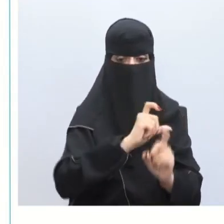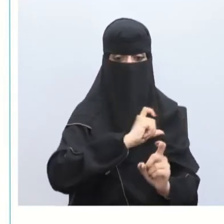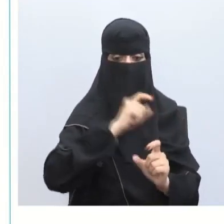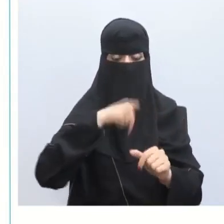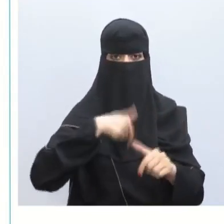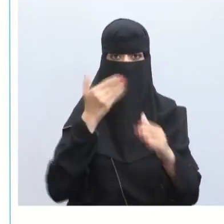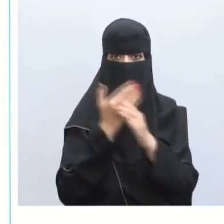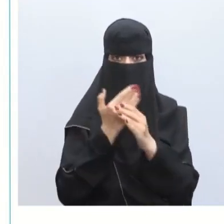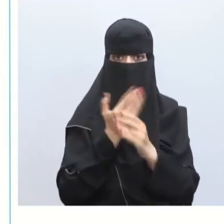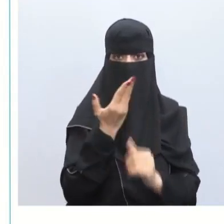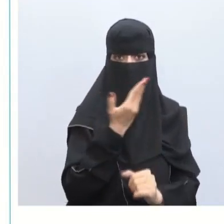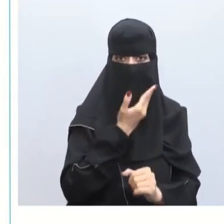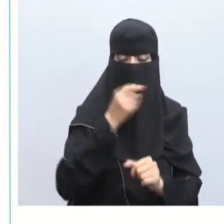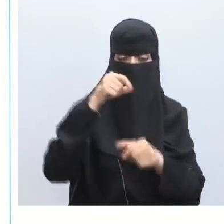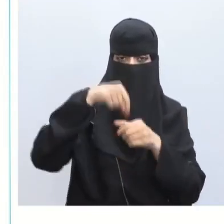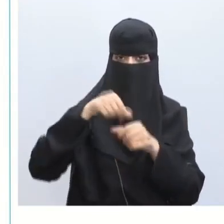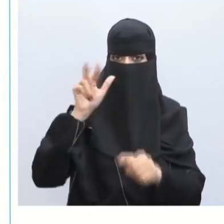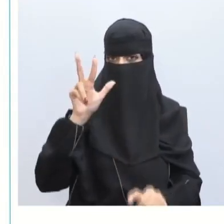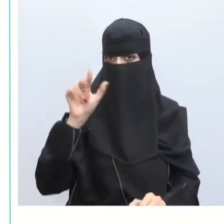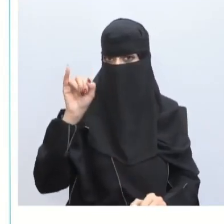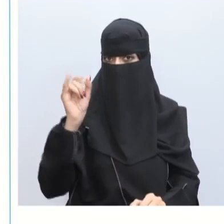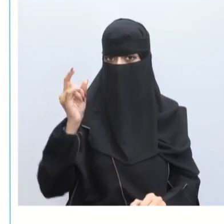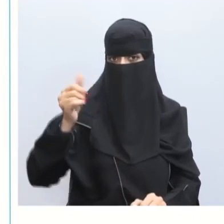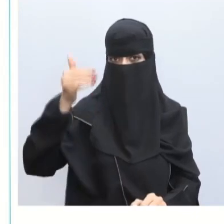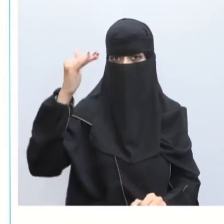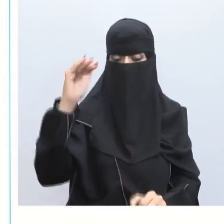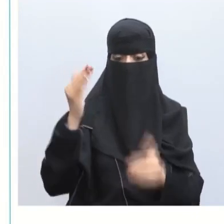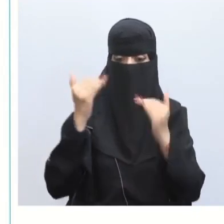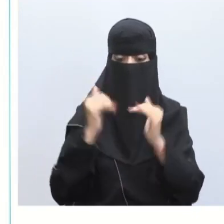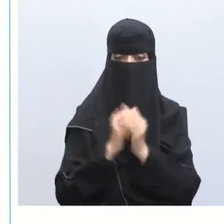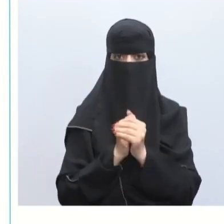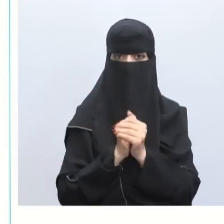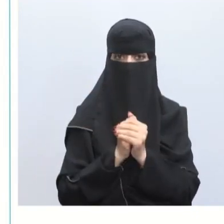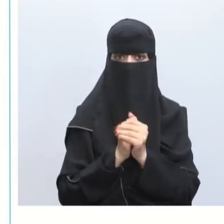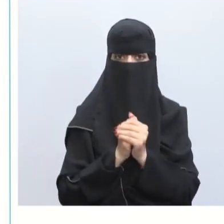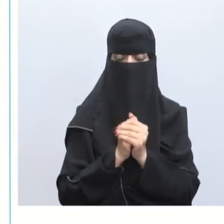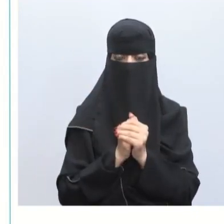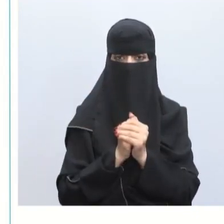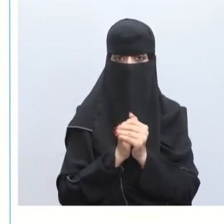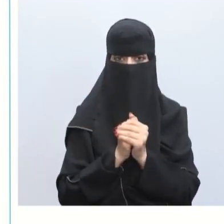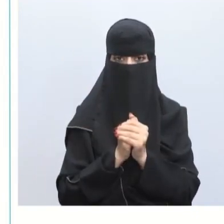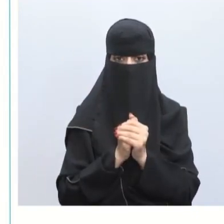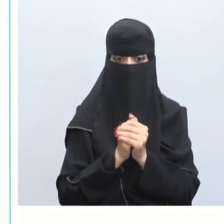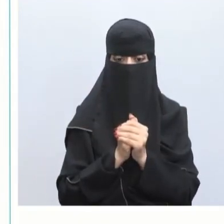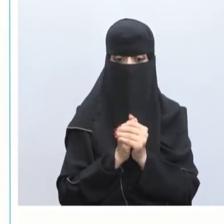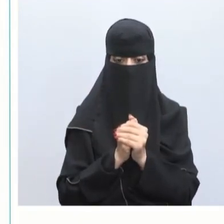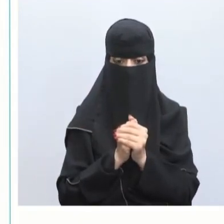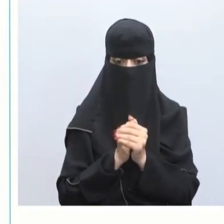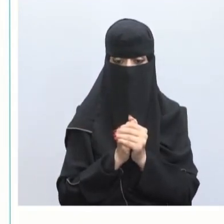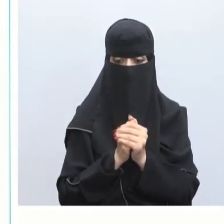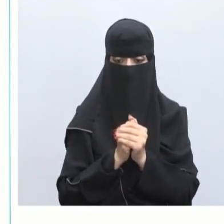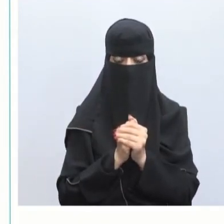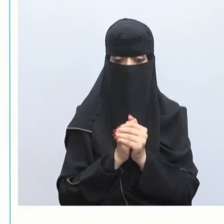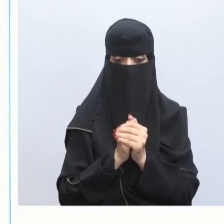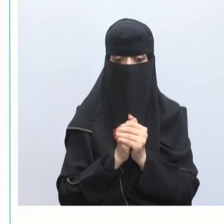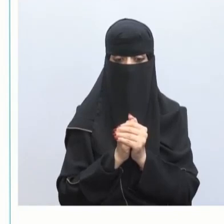العوامل المؤثره في المنخ ان يعدد الطالب العوامل